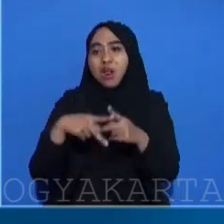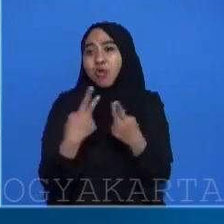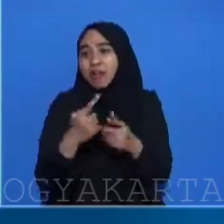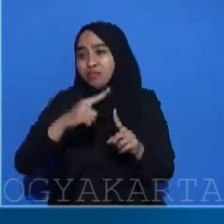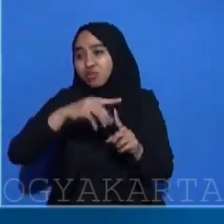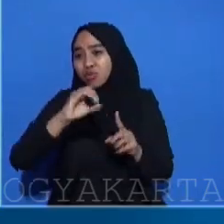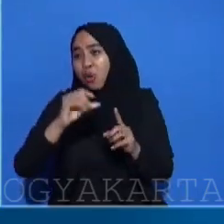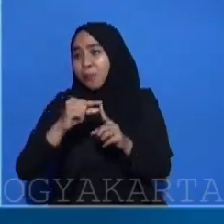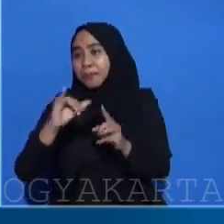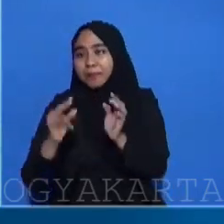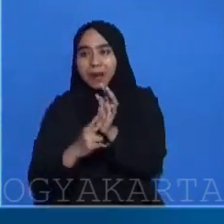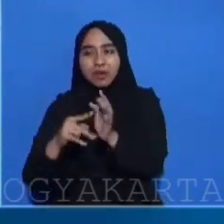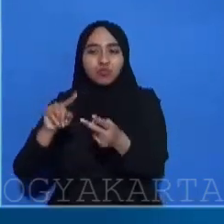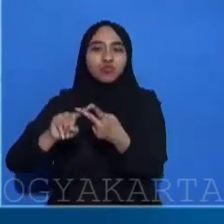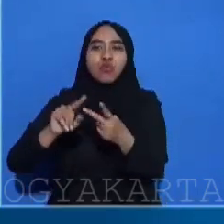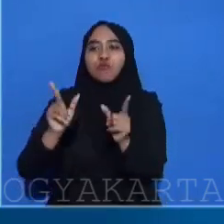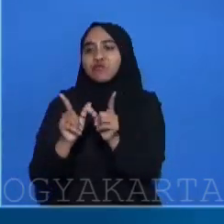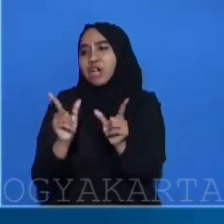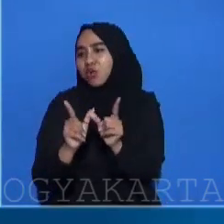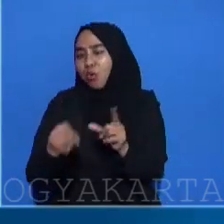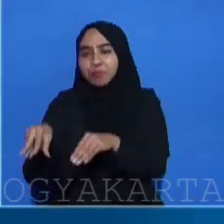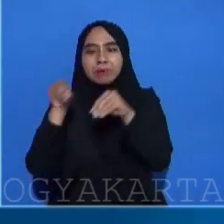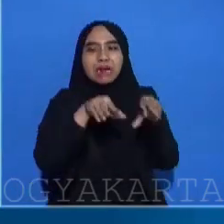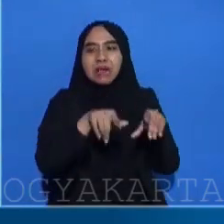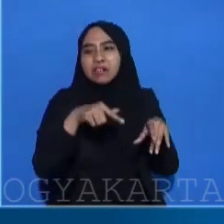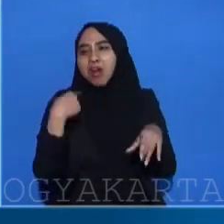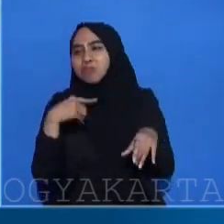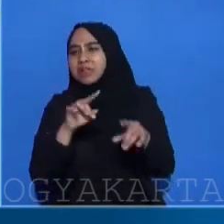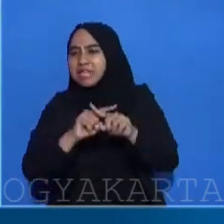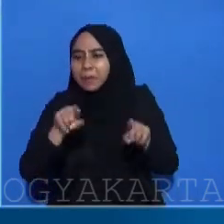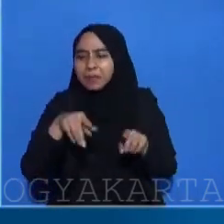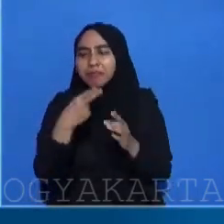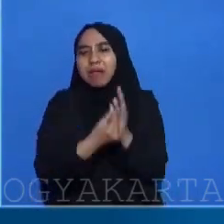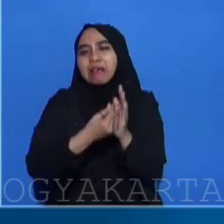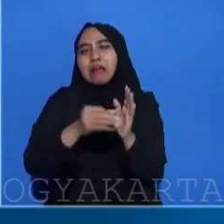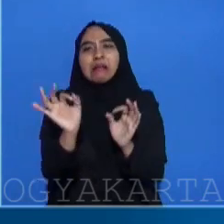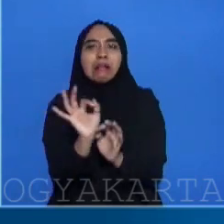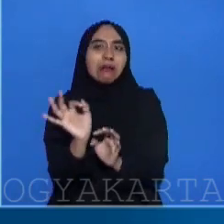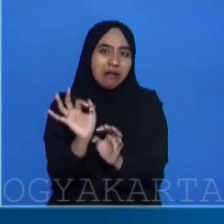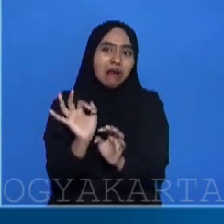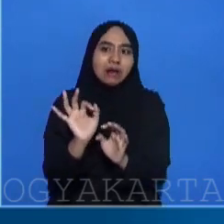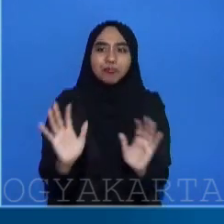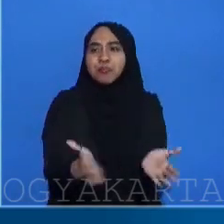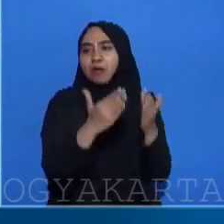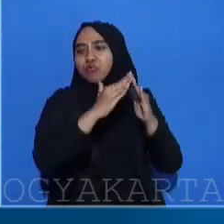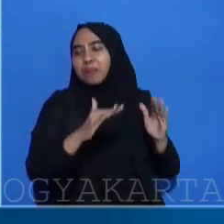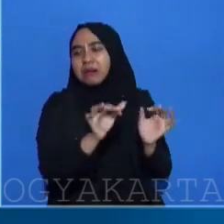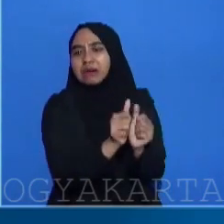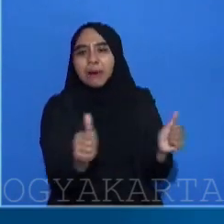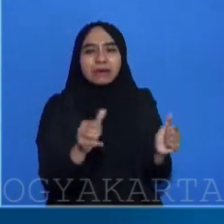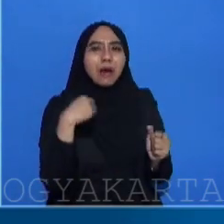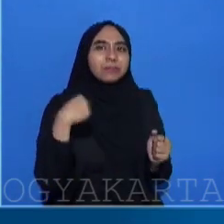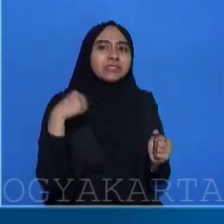Winarno keduanya Bukan tak mau pindah tetapi mereka tidak memiliki cukup biaya untuk membangun rumah di tempat yang lebih aman